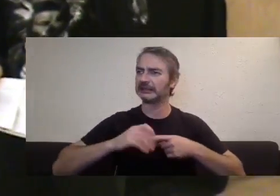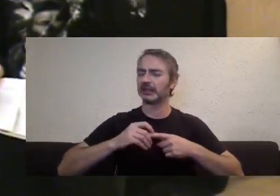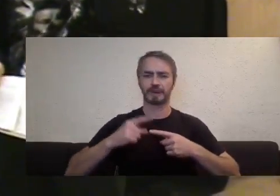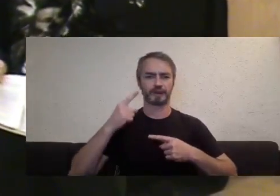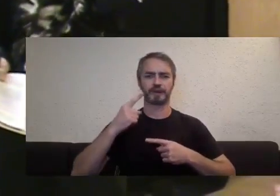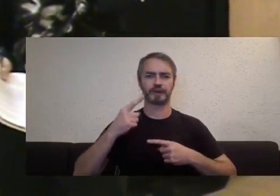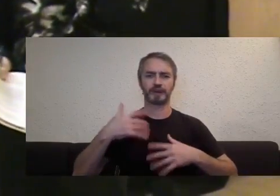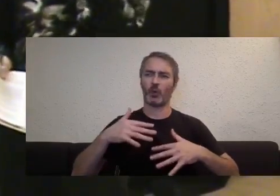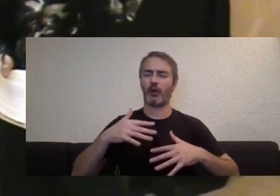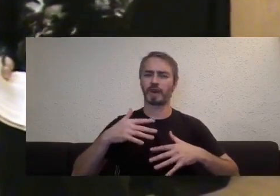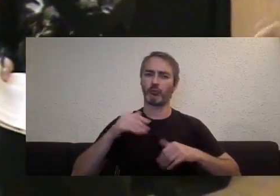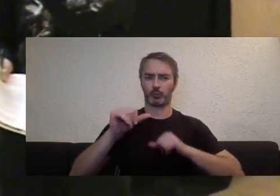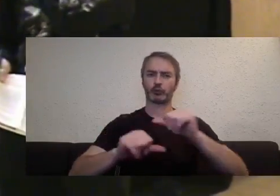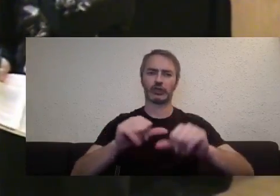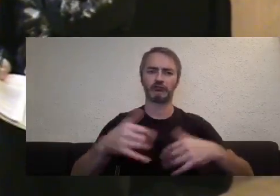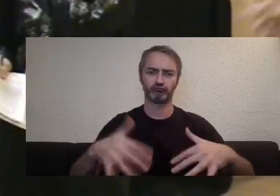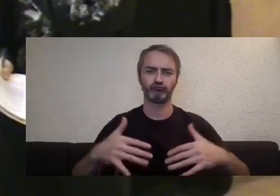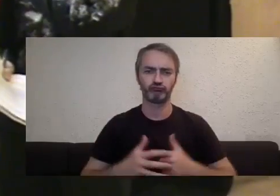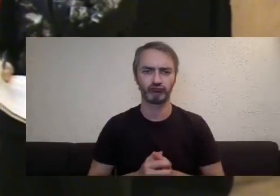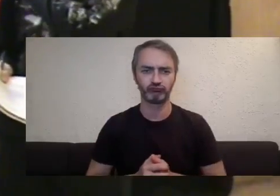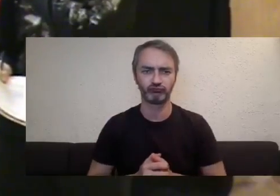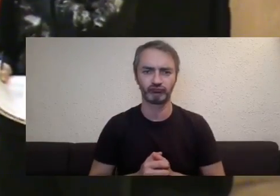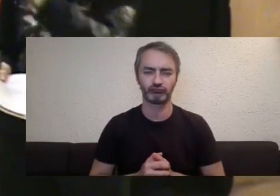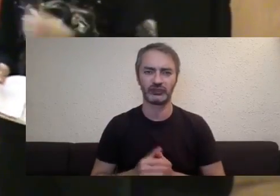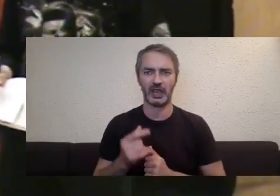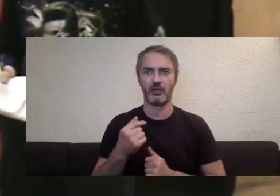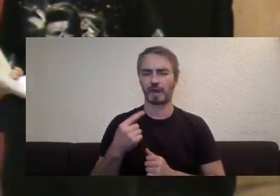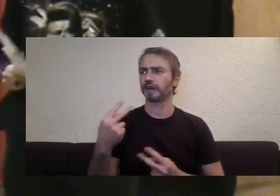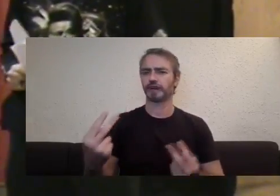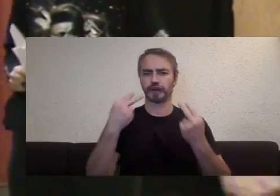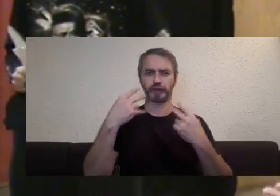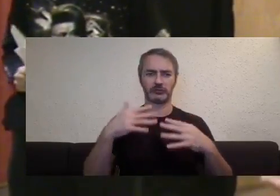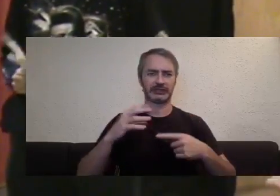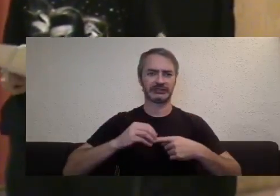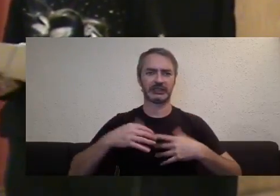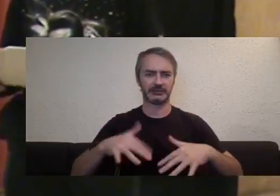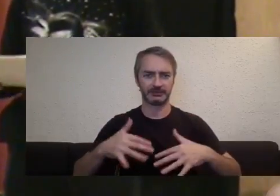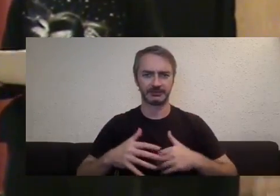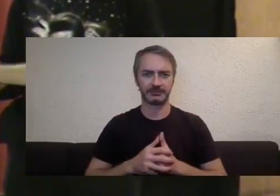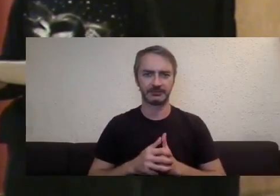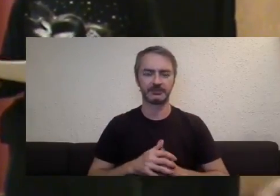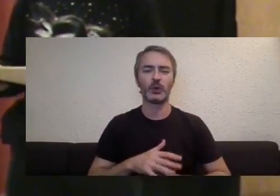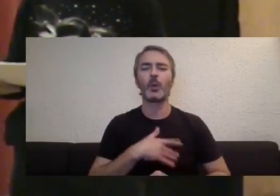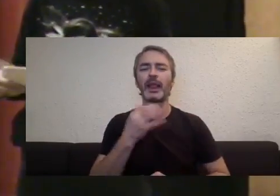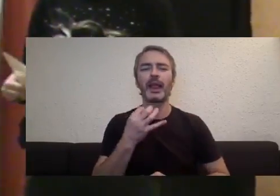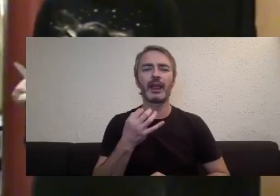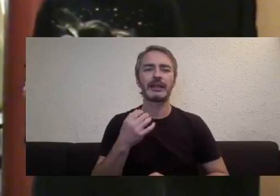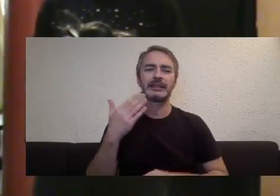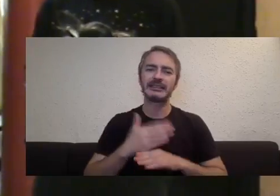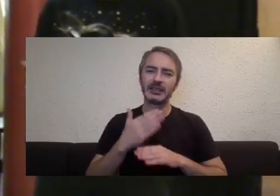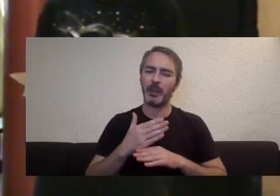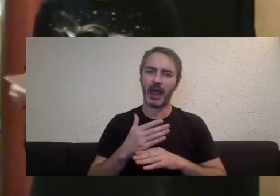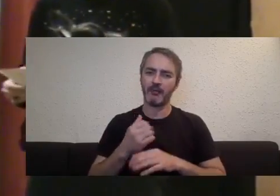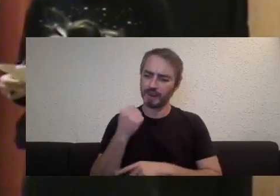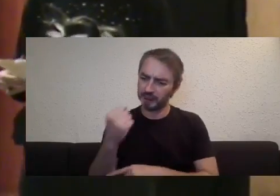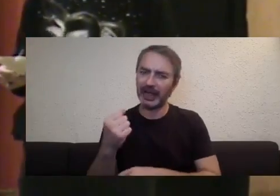el que va permetre que Sants, no?, agilitzés molts processos i que estigués present en molts llocs. No? Aquesta combinació de